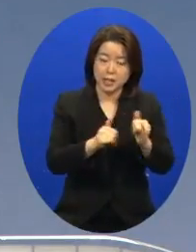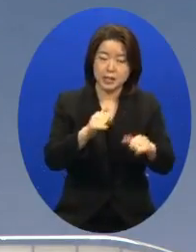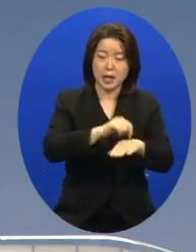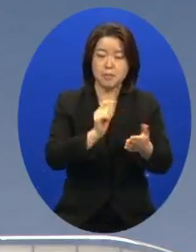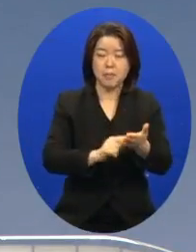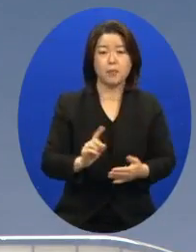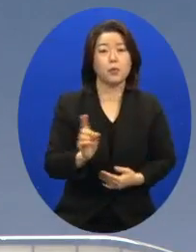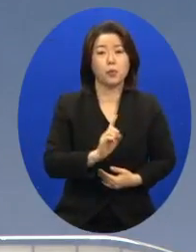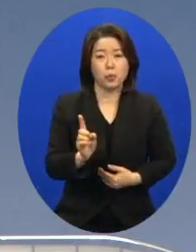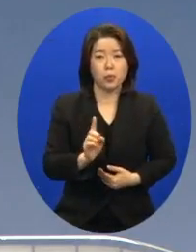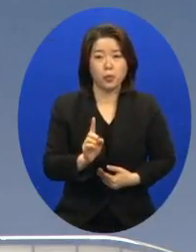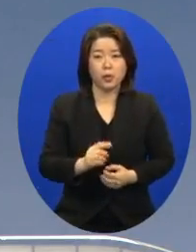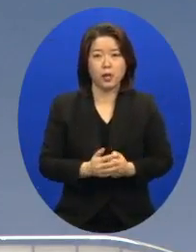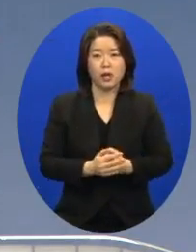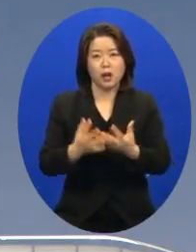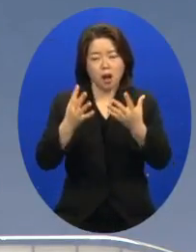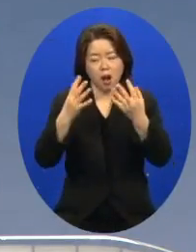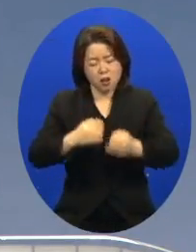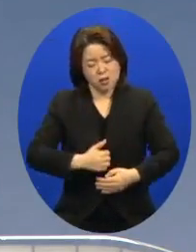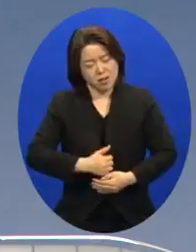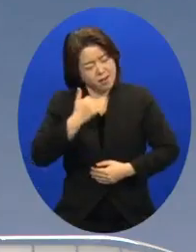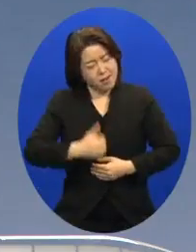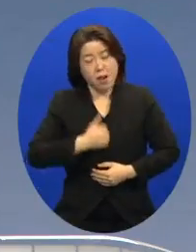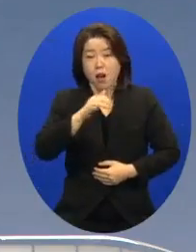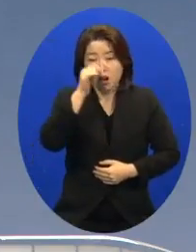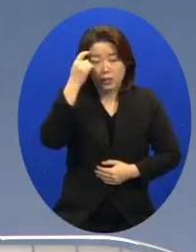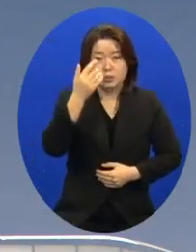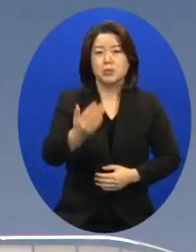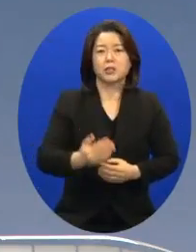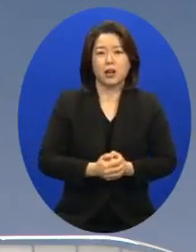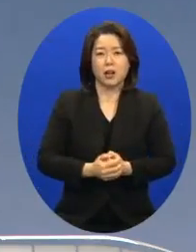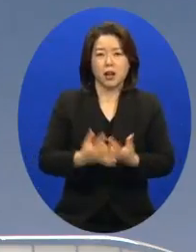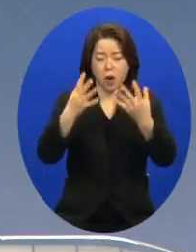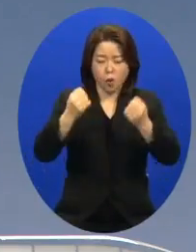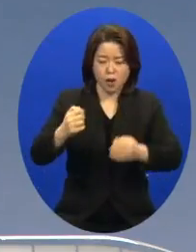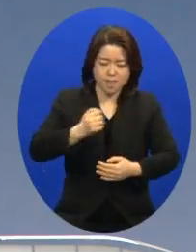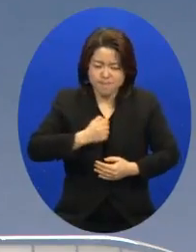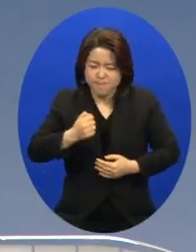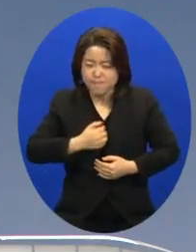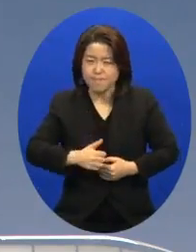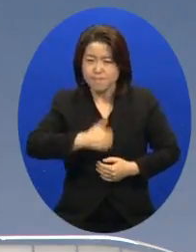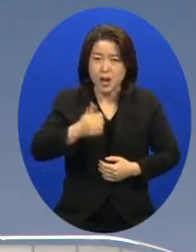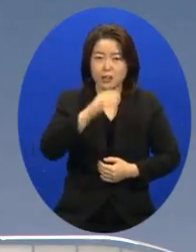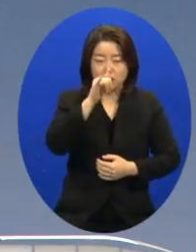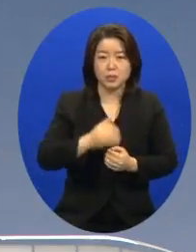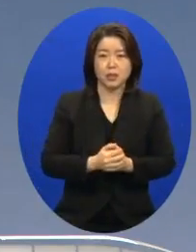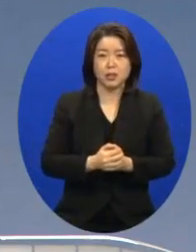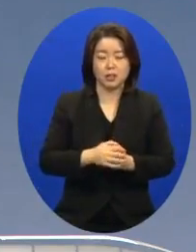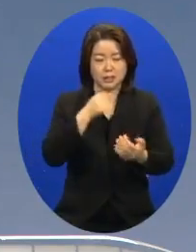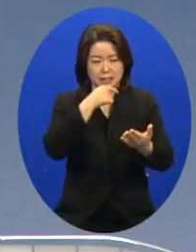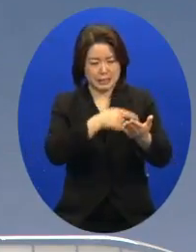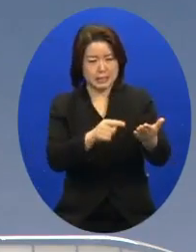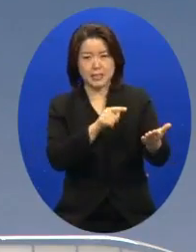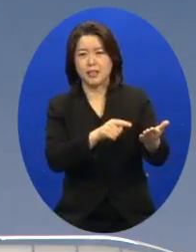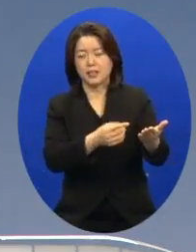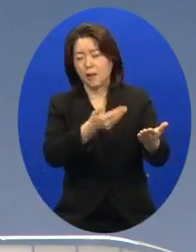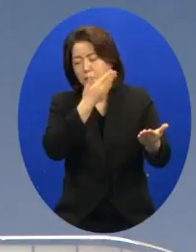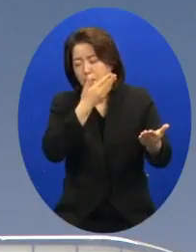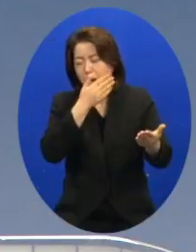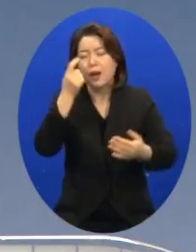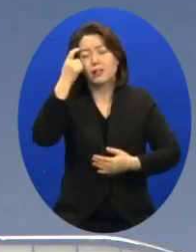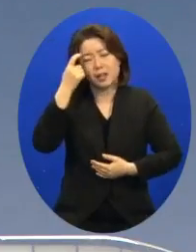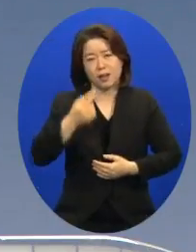어떻습니까 얼마나 화가 납니까 얼마나 분 합니까 손에 본 것이 얼마나 아깝습니다